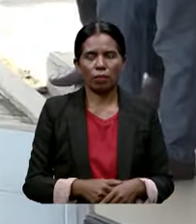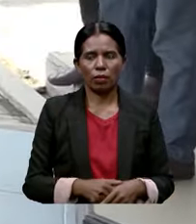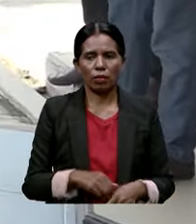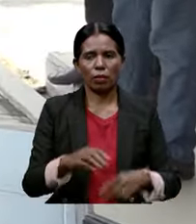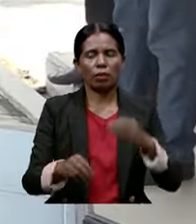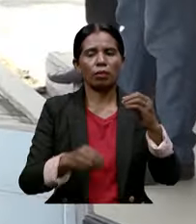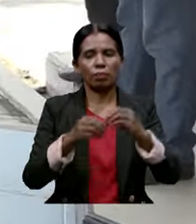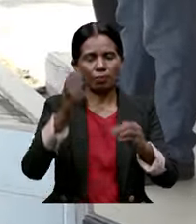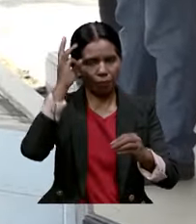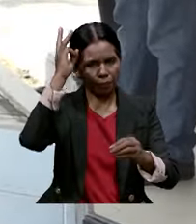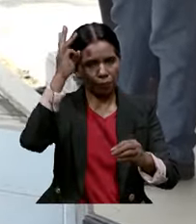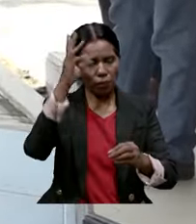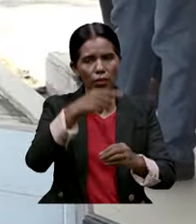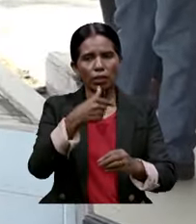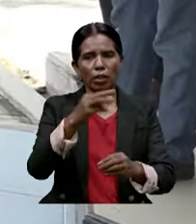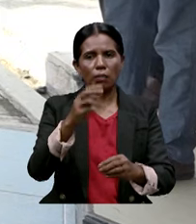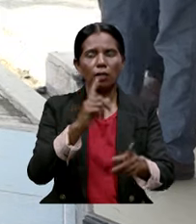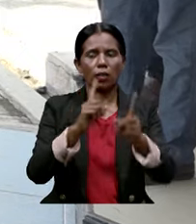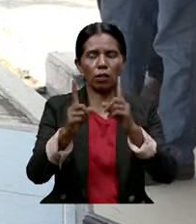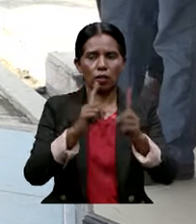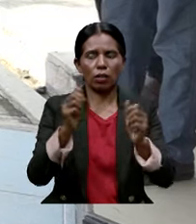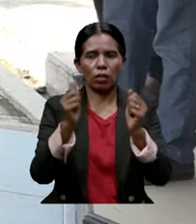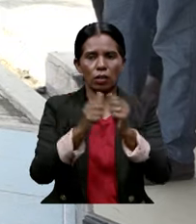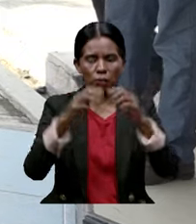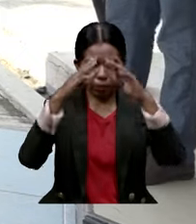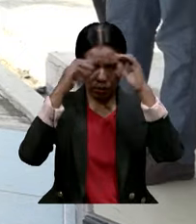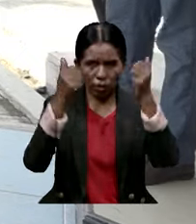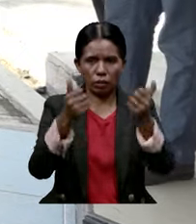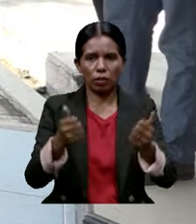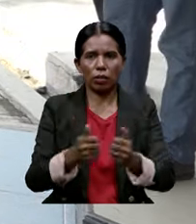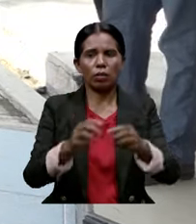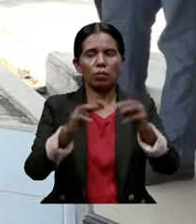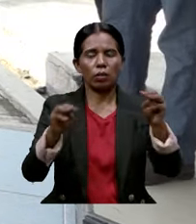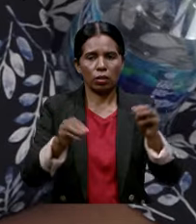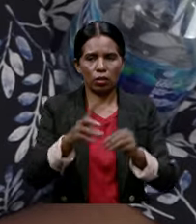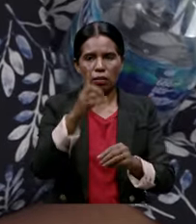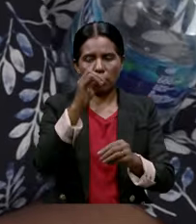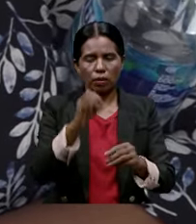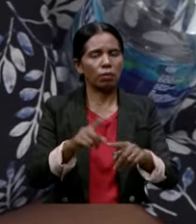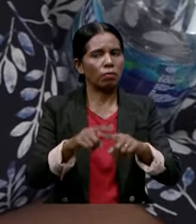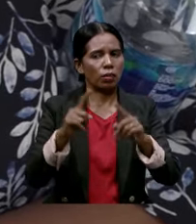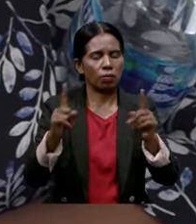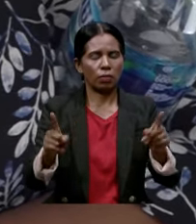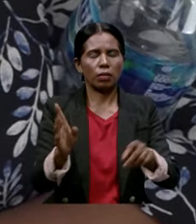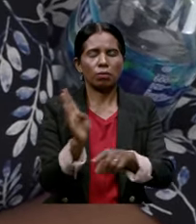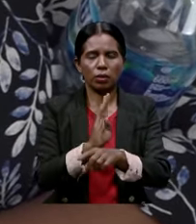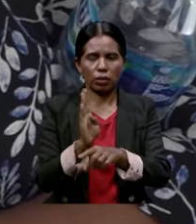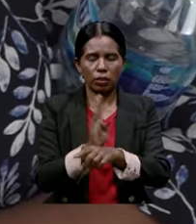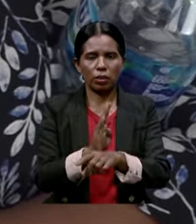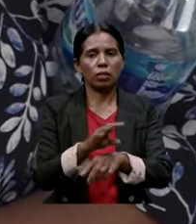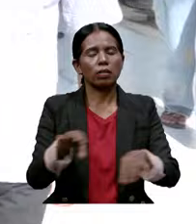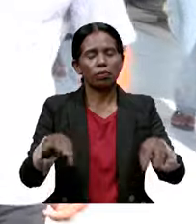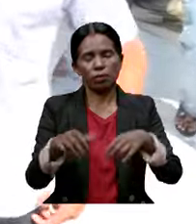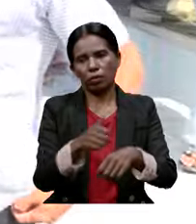Relaciona ho preocupação ne GMN tenta confirma ho presidente autoridade município de Li mai be ocupado ho serviço